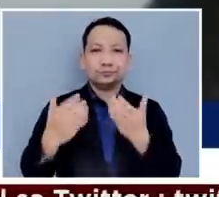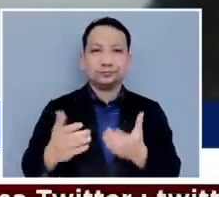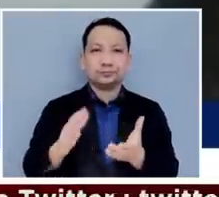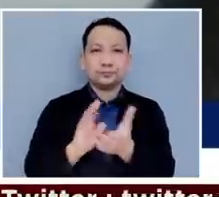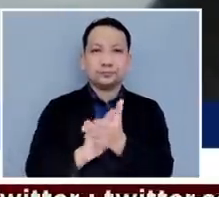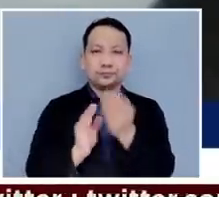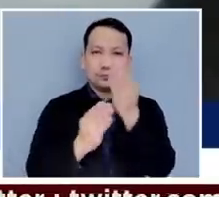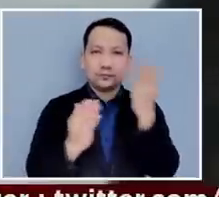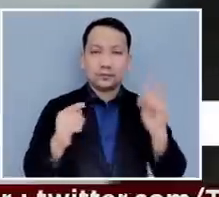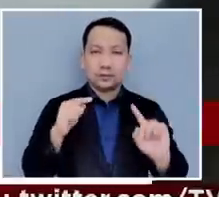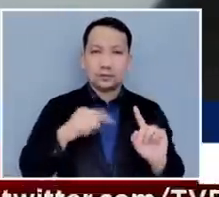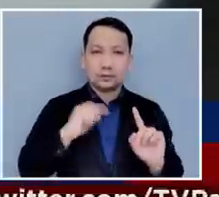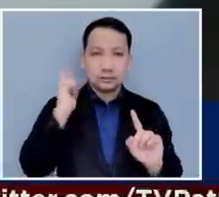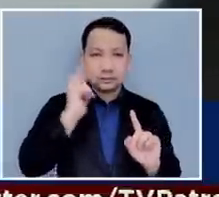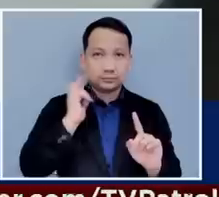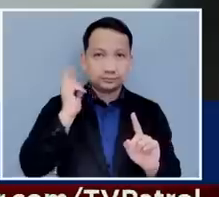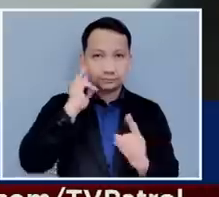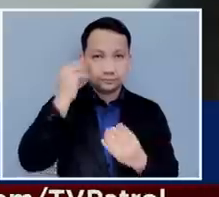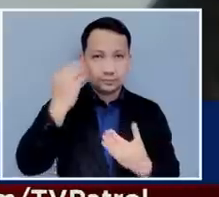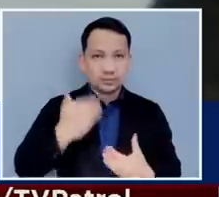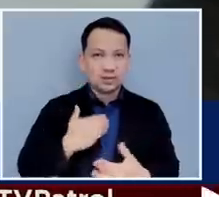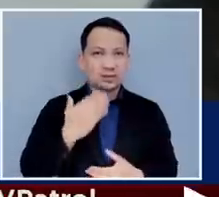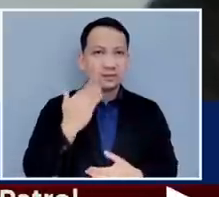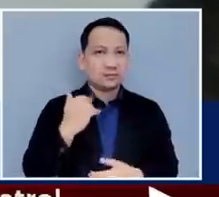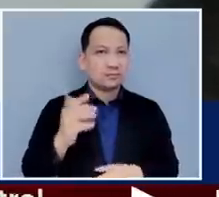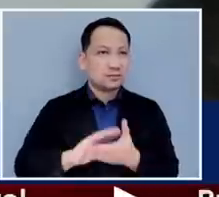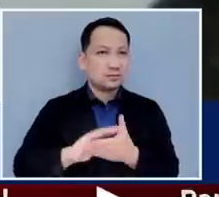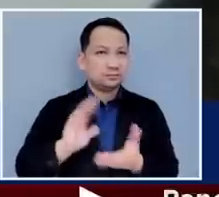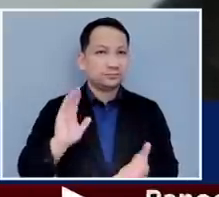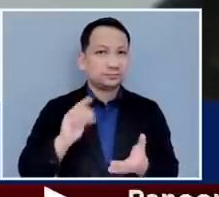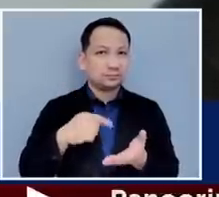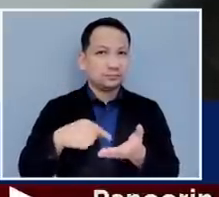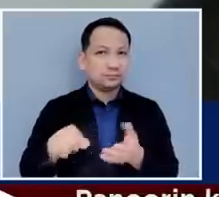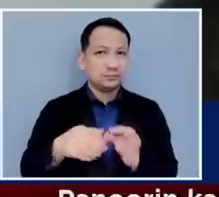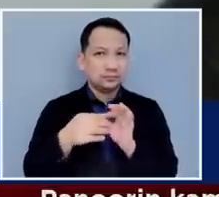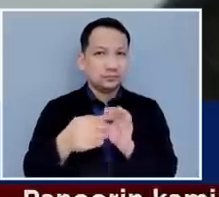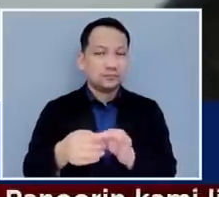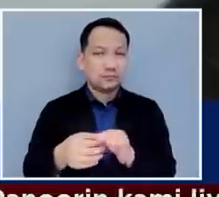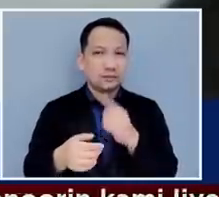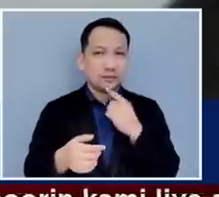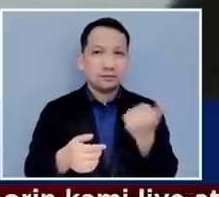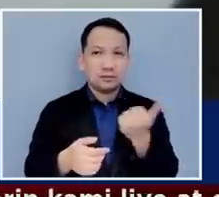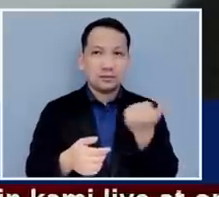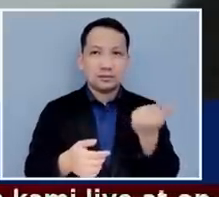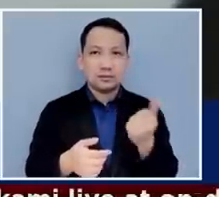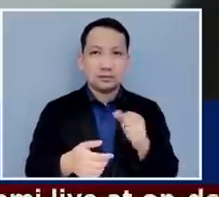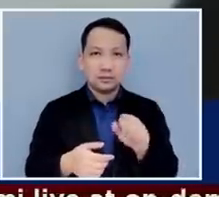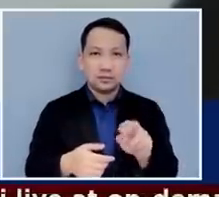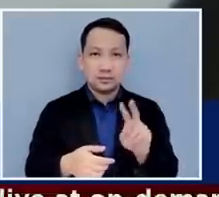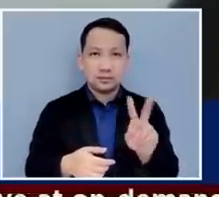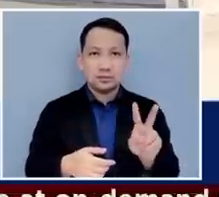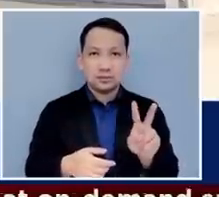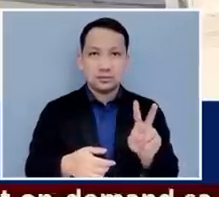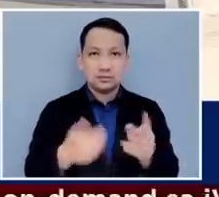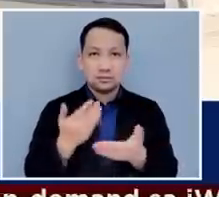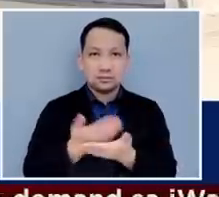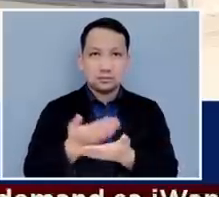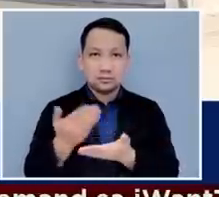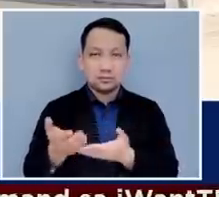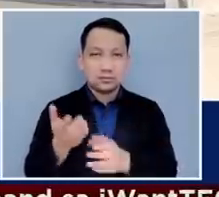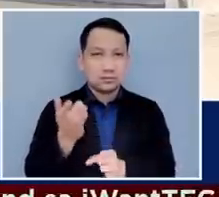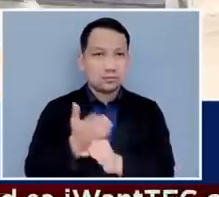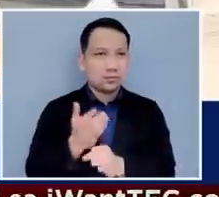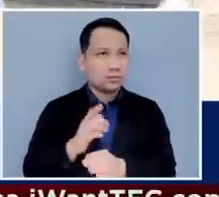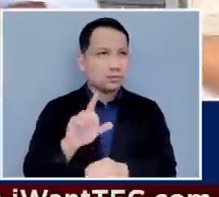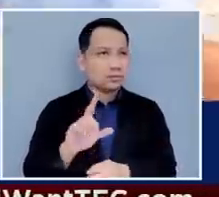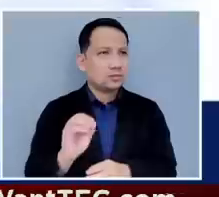po sa mga nabanggit po nila kung bakit pumataas yung mga fees nila ay yung mga ibang araw po SUV, yung mga biniling kotse. Ang LTO naman po,